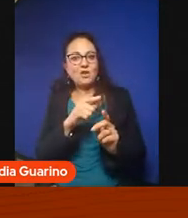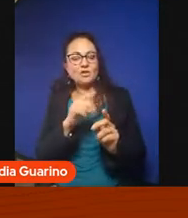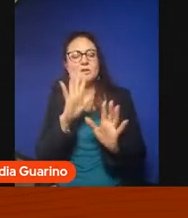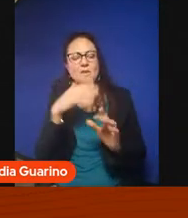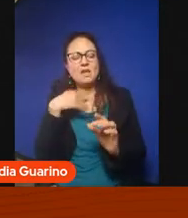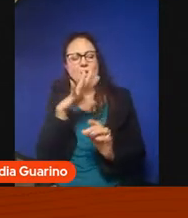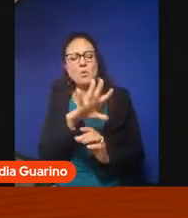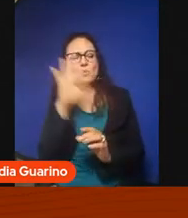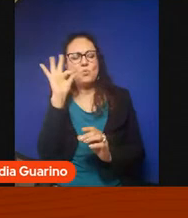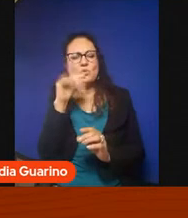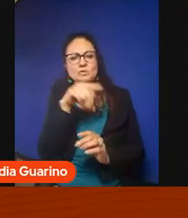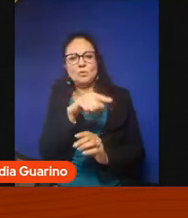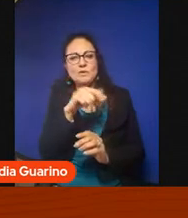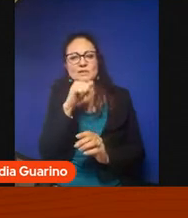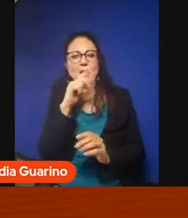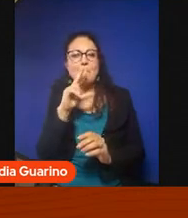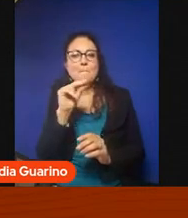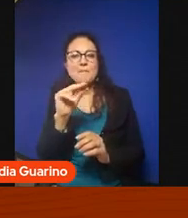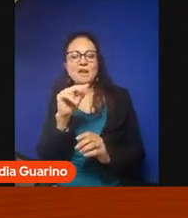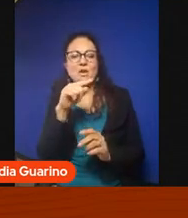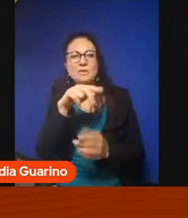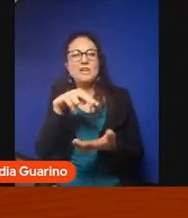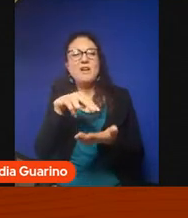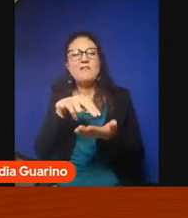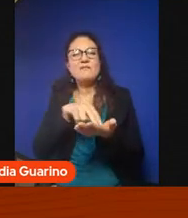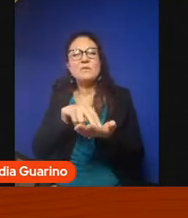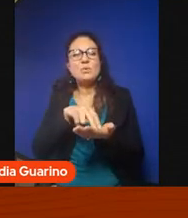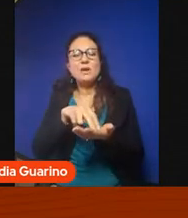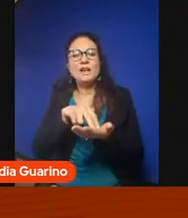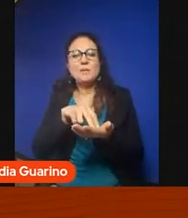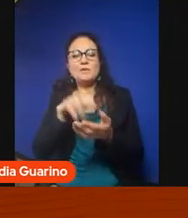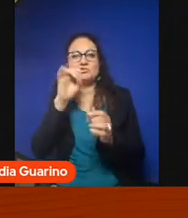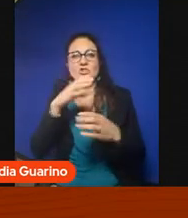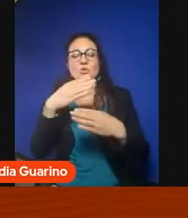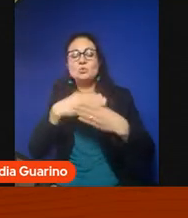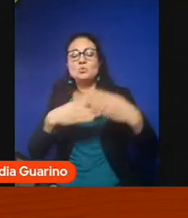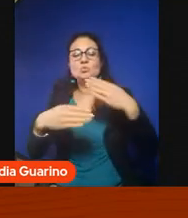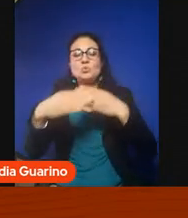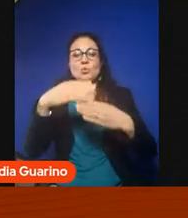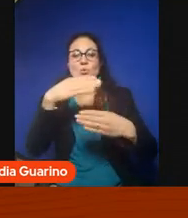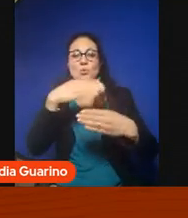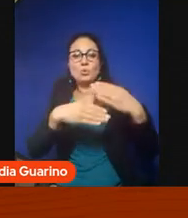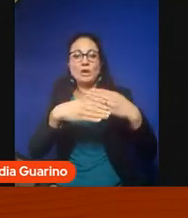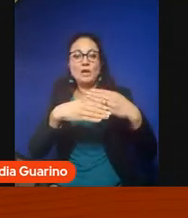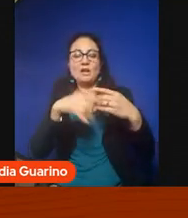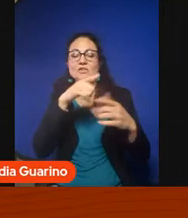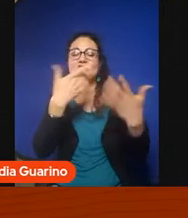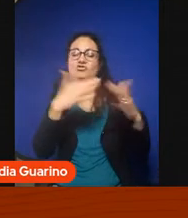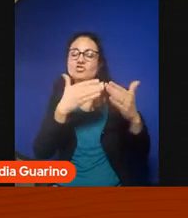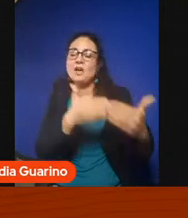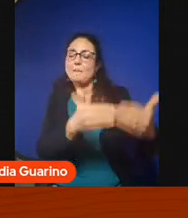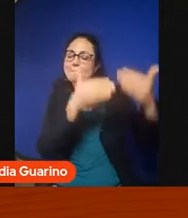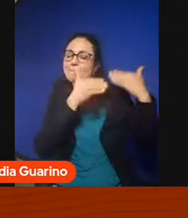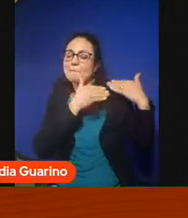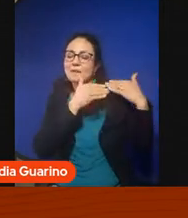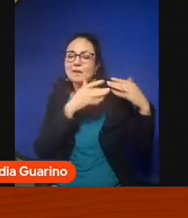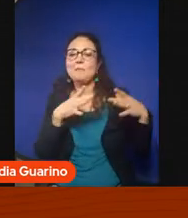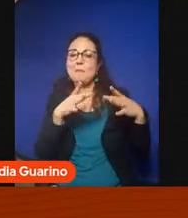diciamo. C'erano delle vulnerabilità strutturali anteriori alla pandemia